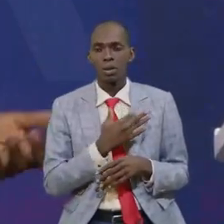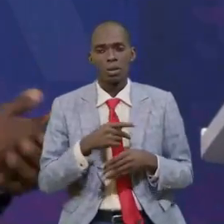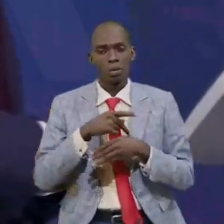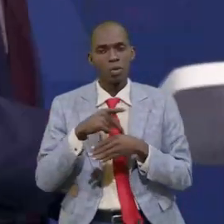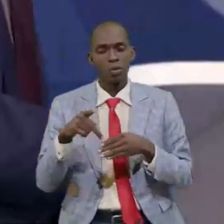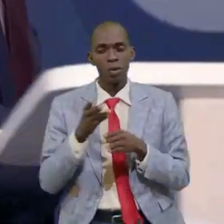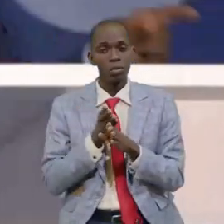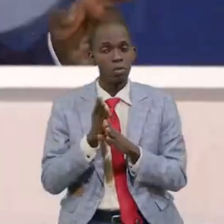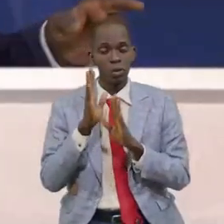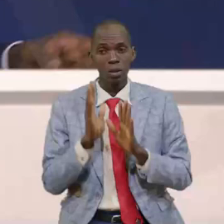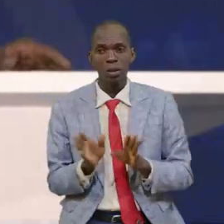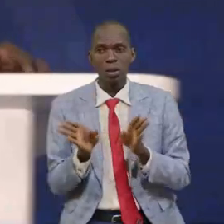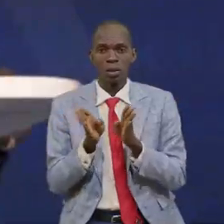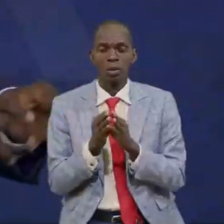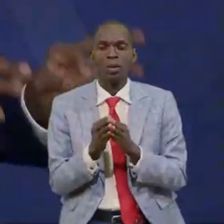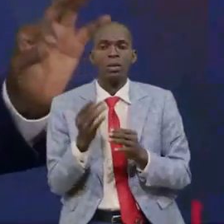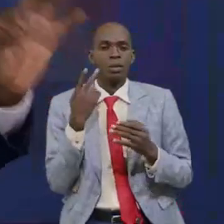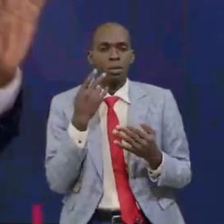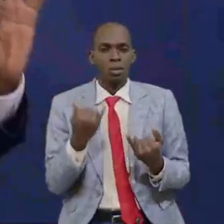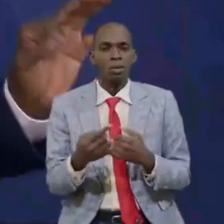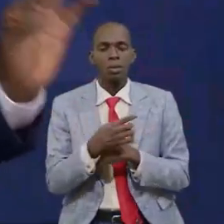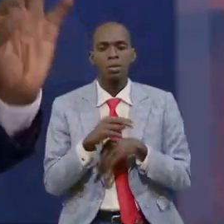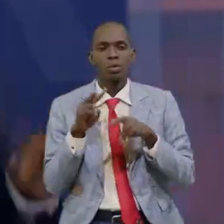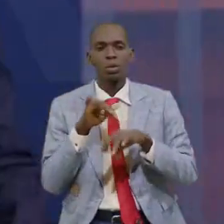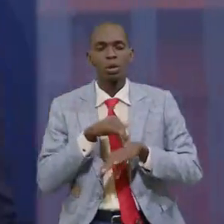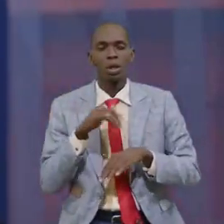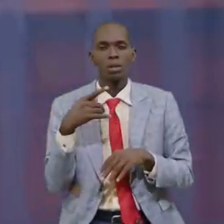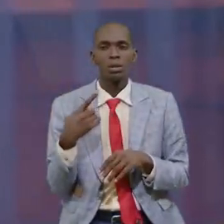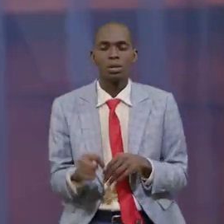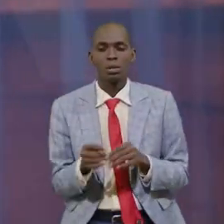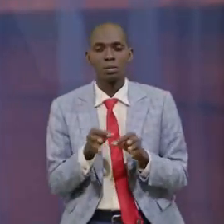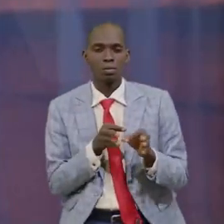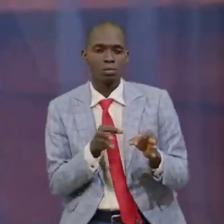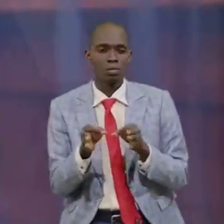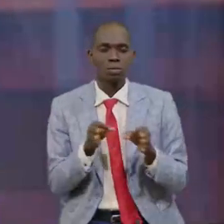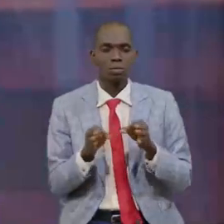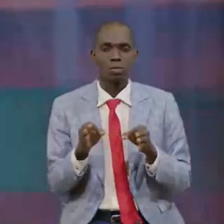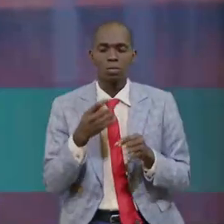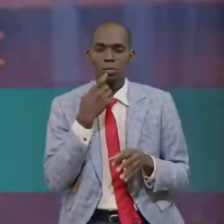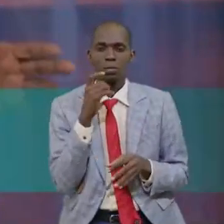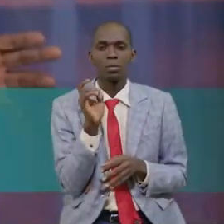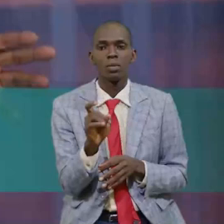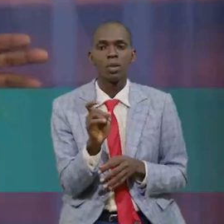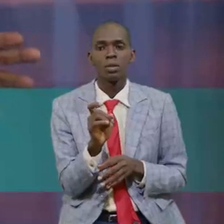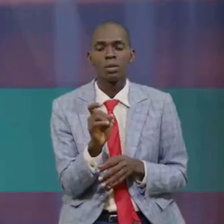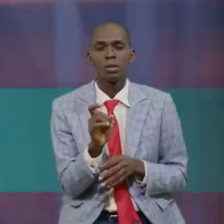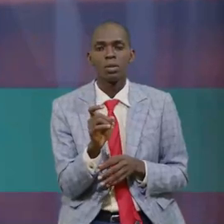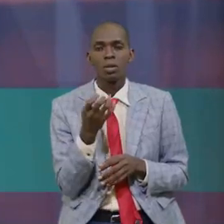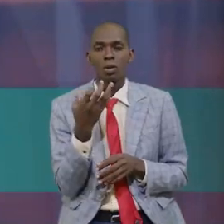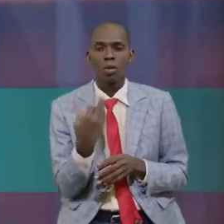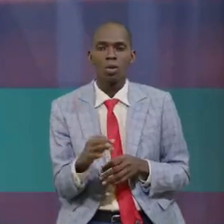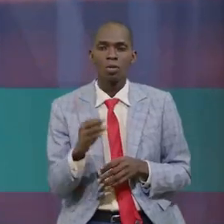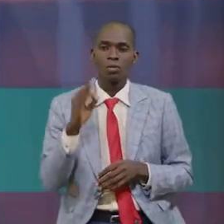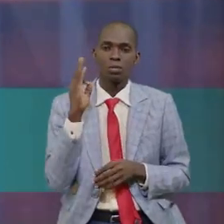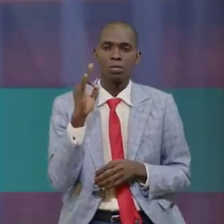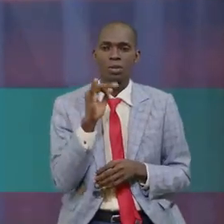professionnels. Et nous considérons aujourd'hui le mandat explicite du ministère